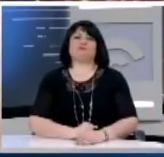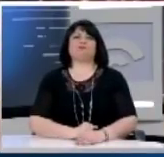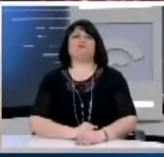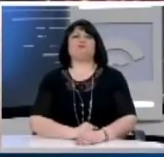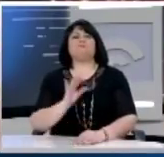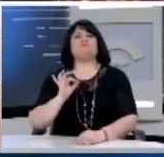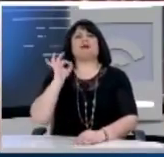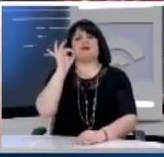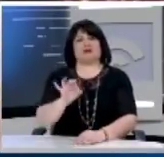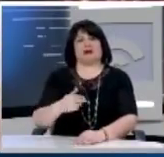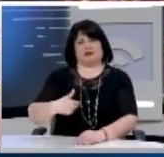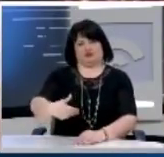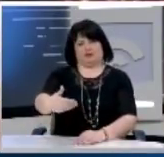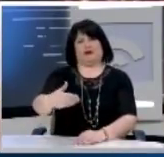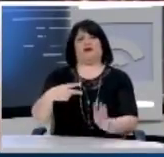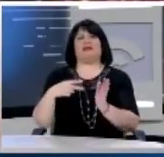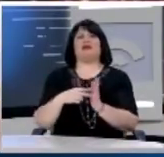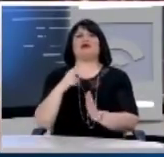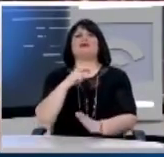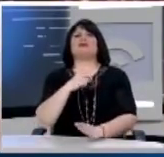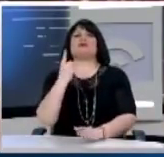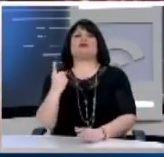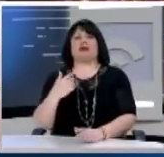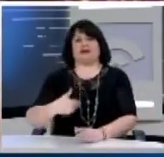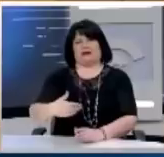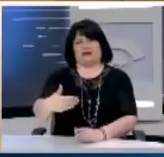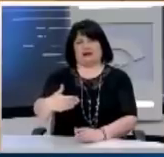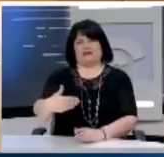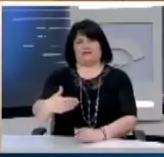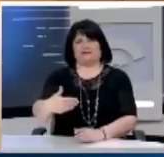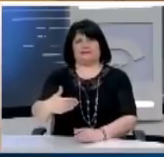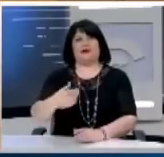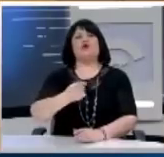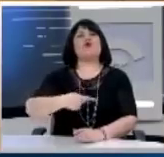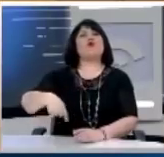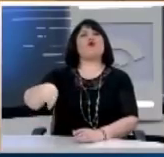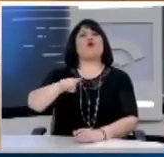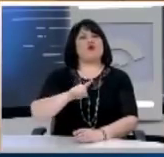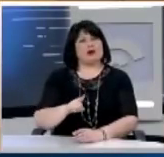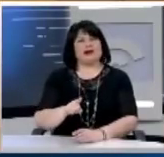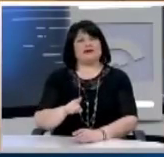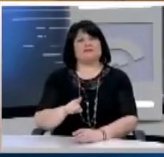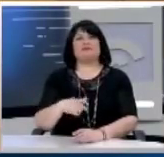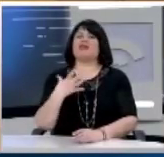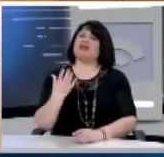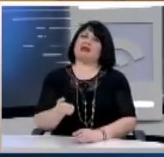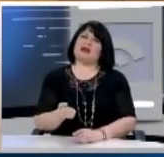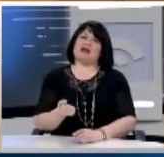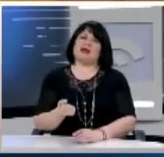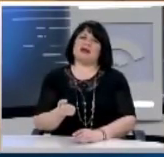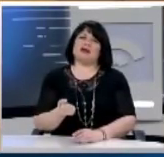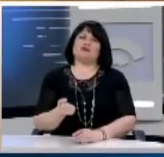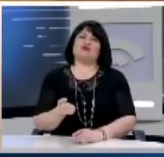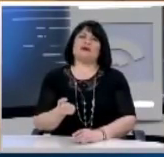καθώς φτάνουμε στο 2021, όλοι και όλες μας θα έχουμε